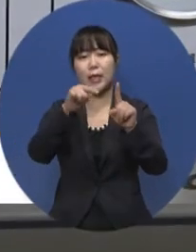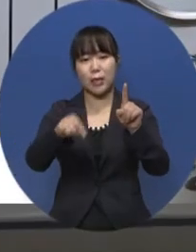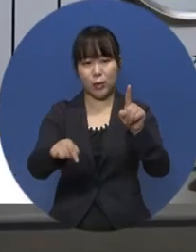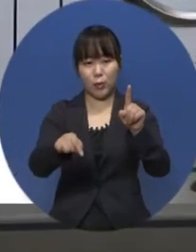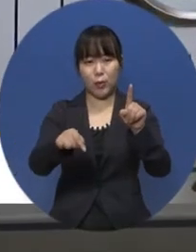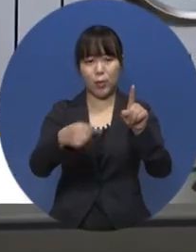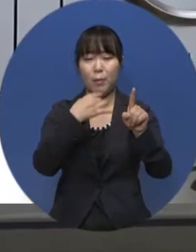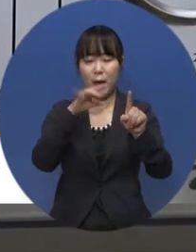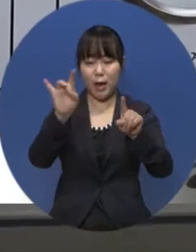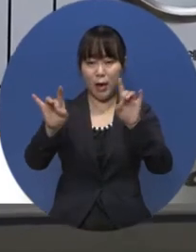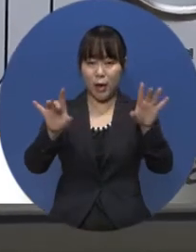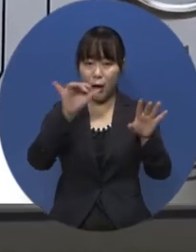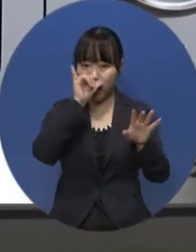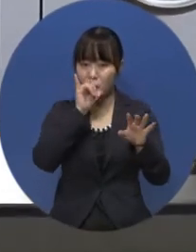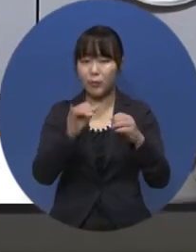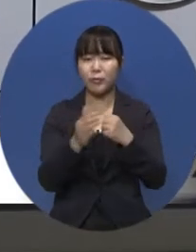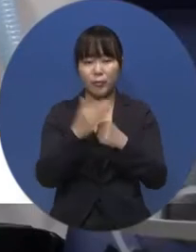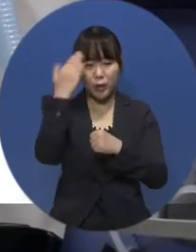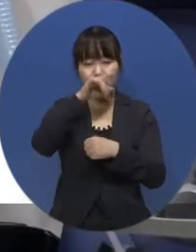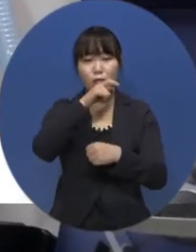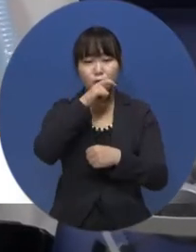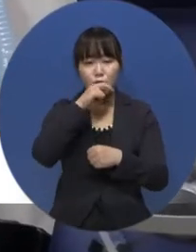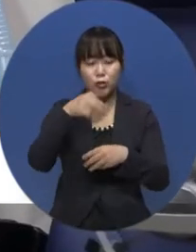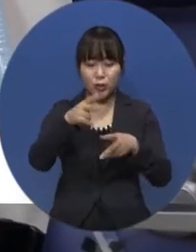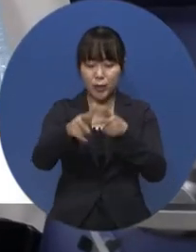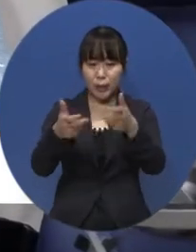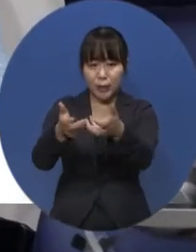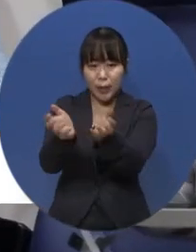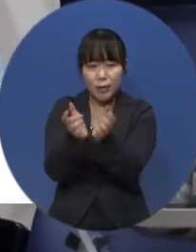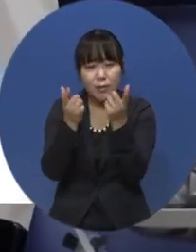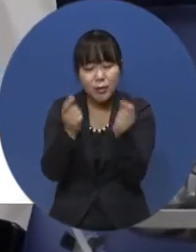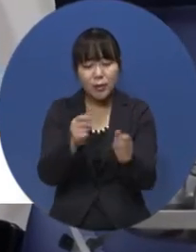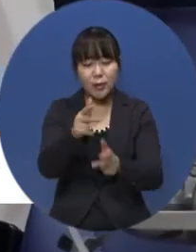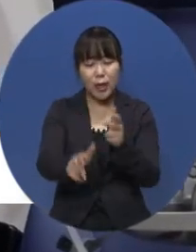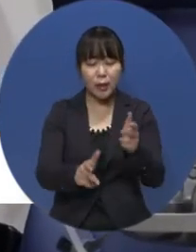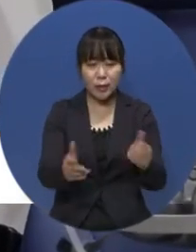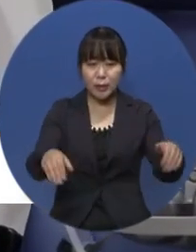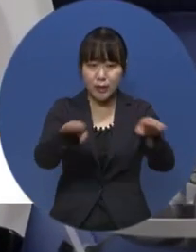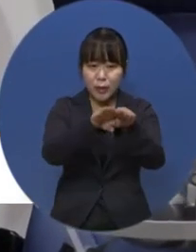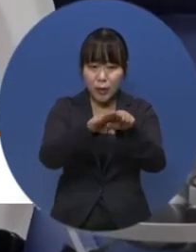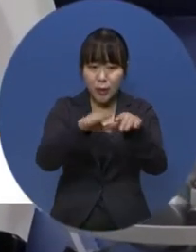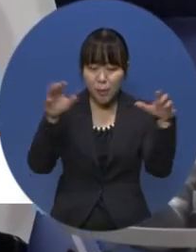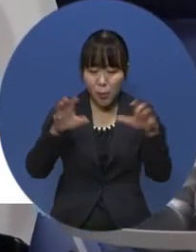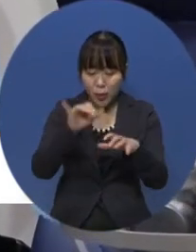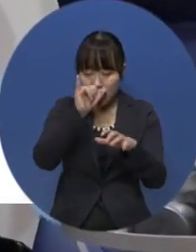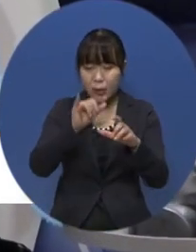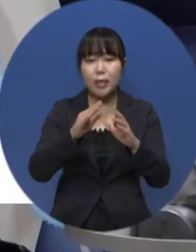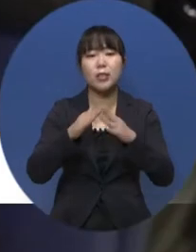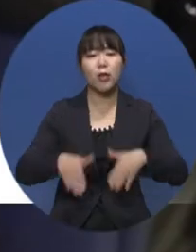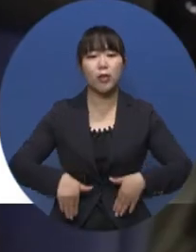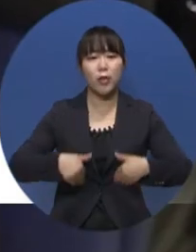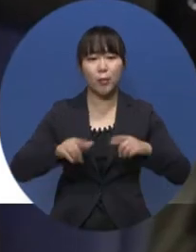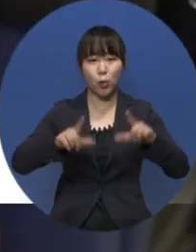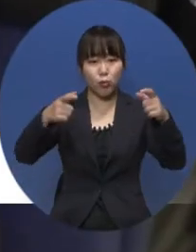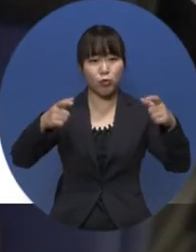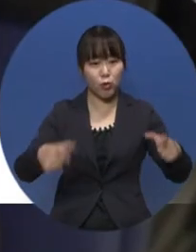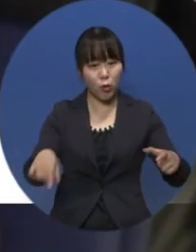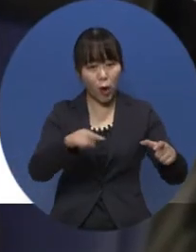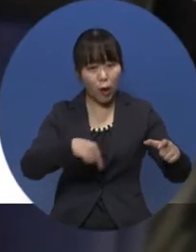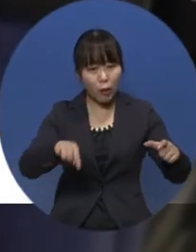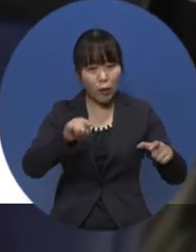각각 보유하고 있어 여수 산단 등 산업시설이 밀집한 전남 동부권에도